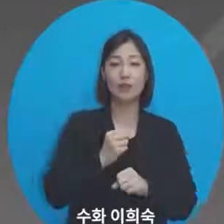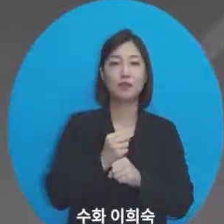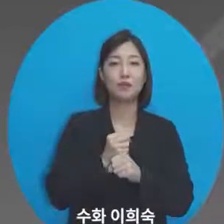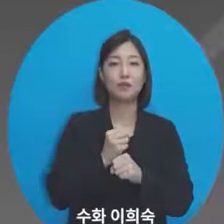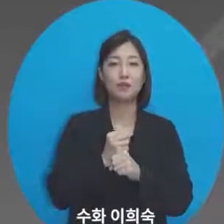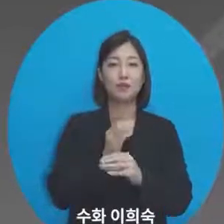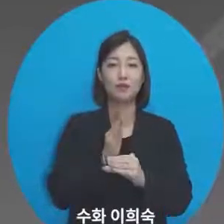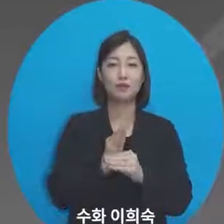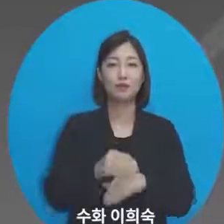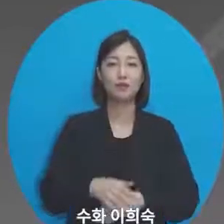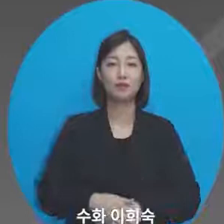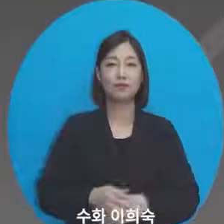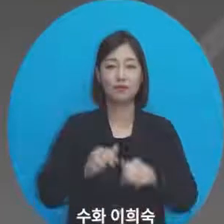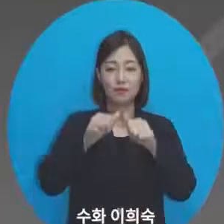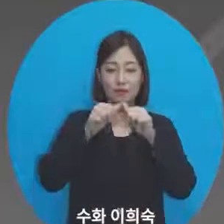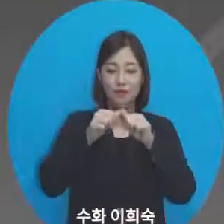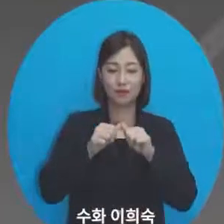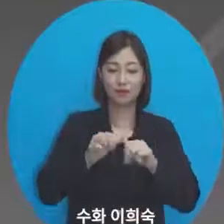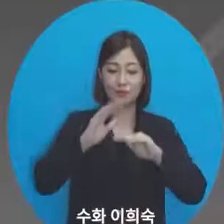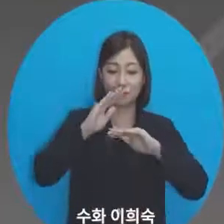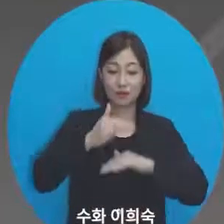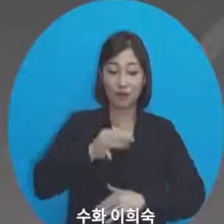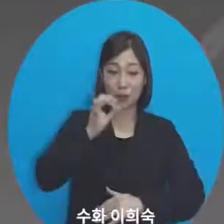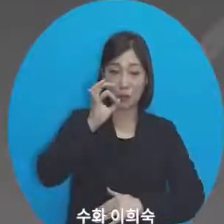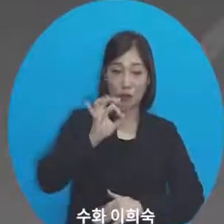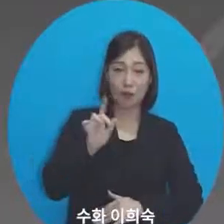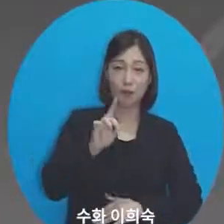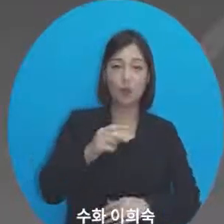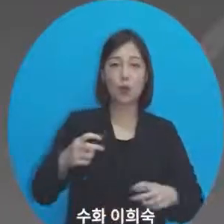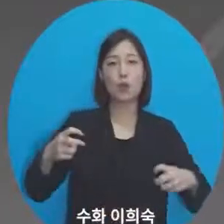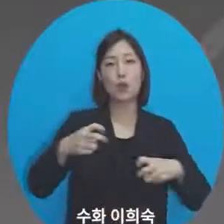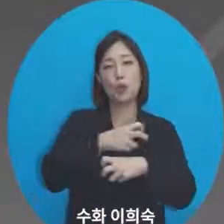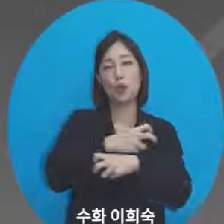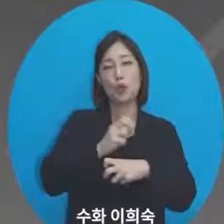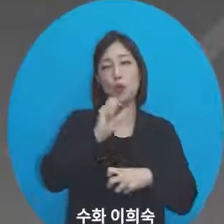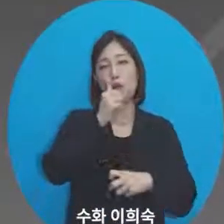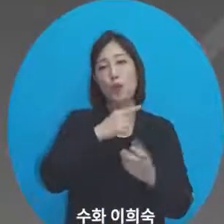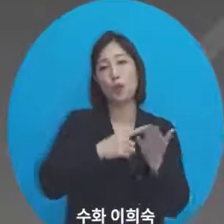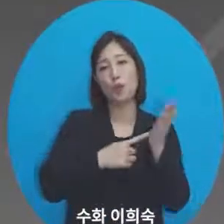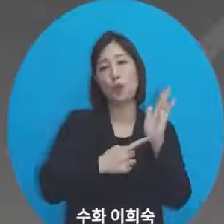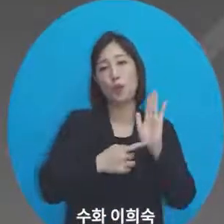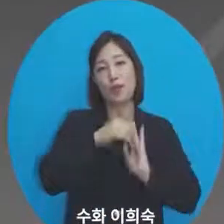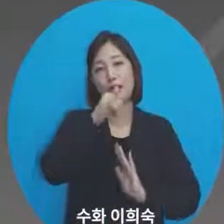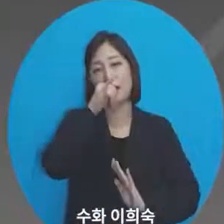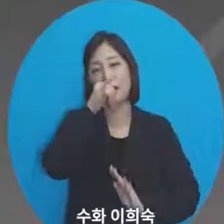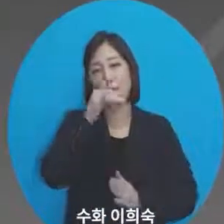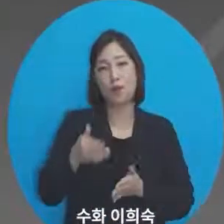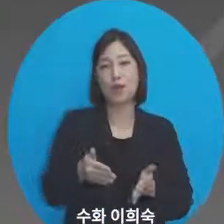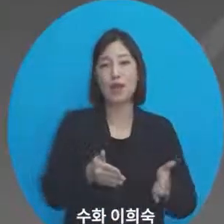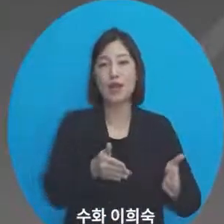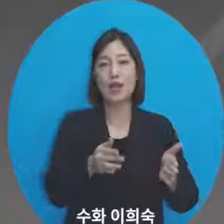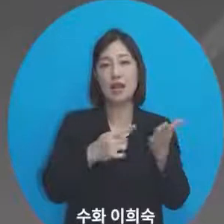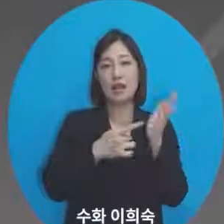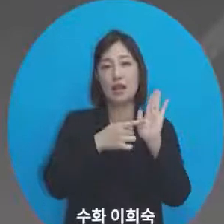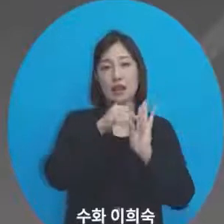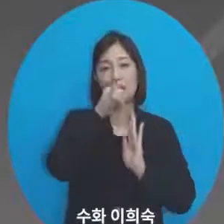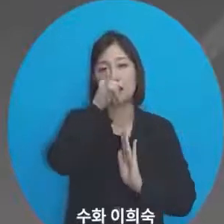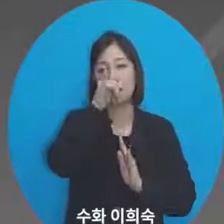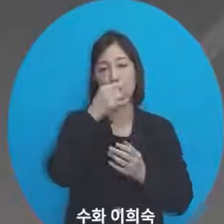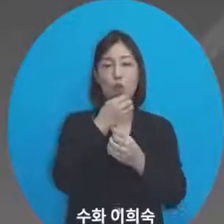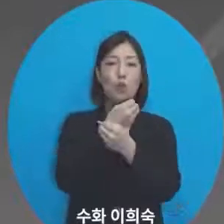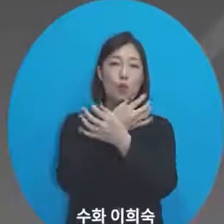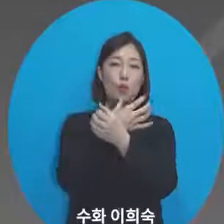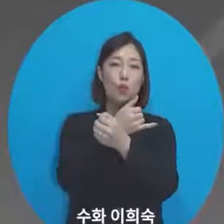그 상세한 내용들을 보면은 교통안전 표지, 교통 노면 표시, 교통 신호기,